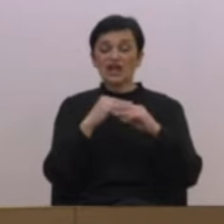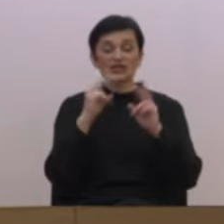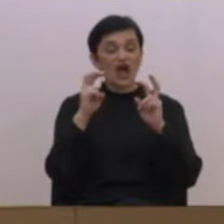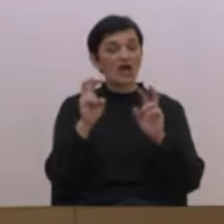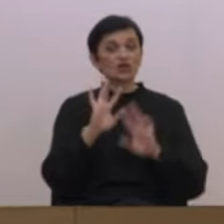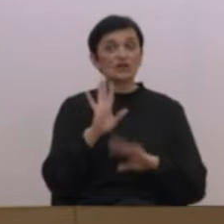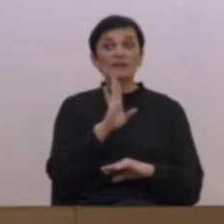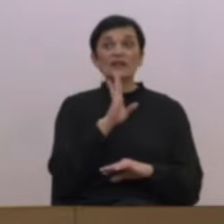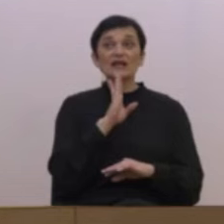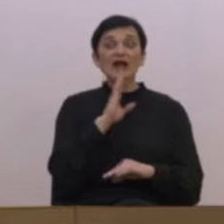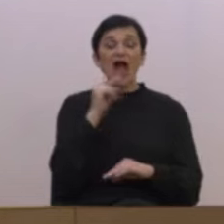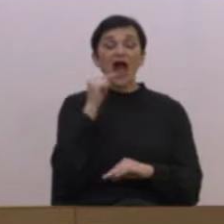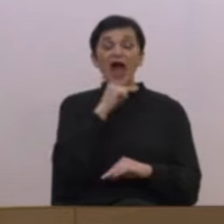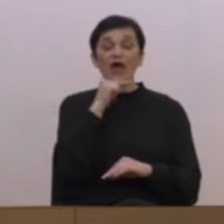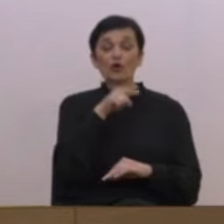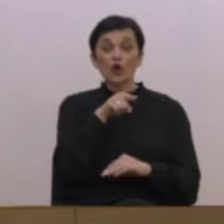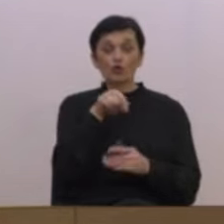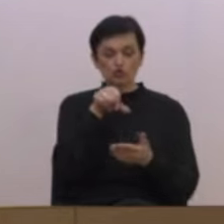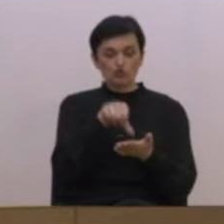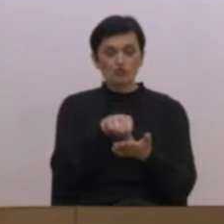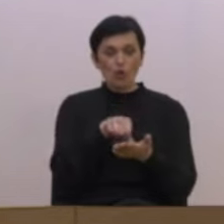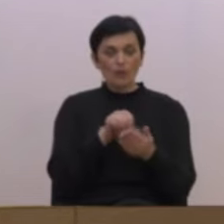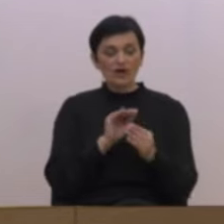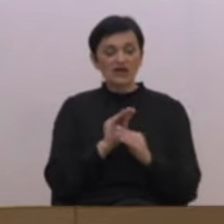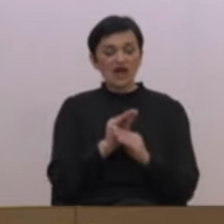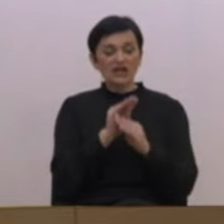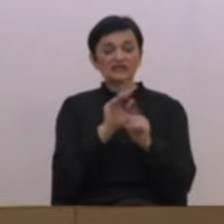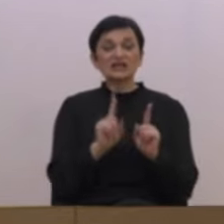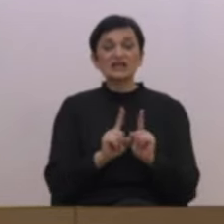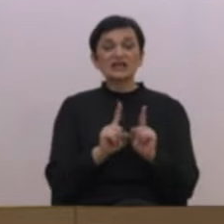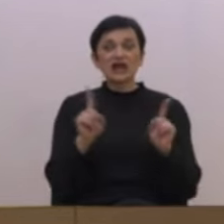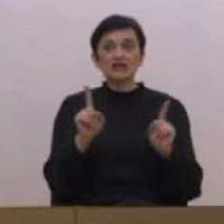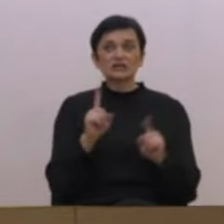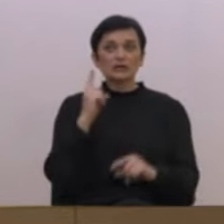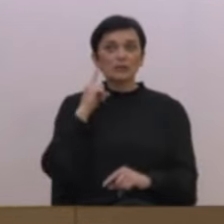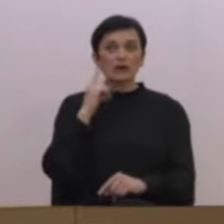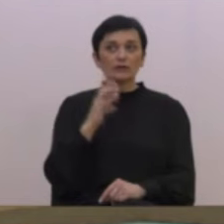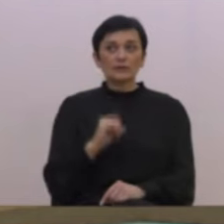ეს არის ქალთა ეკონომიკური მონაწილეობის გაზრდა განსაკუთრებით